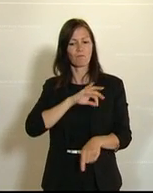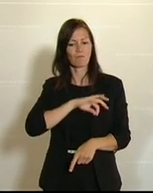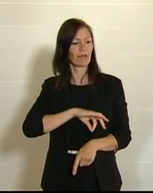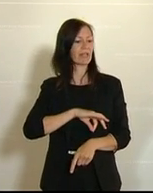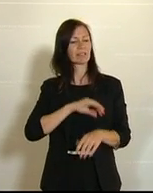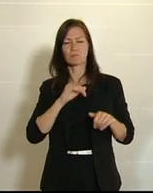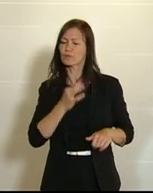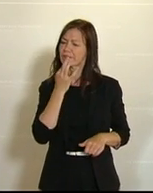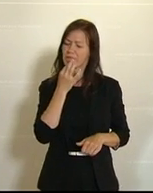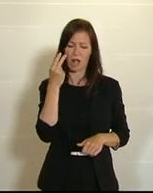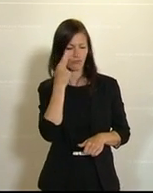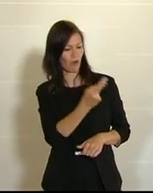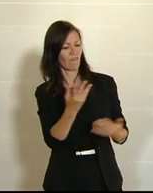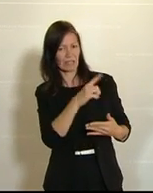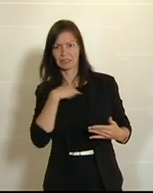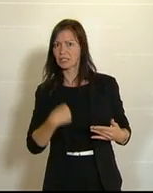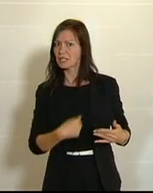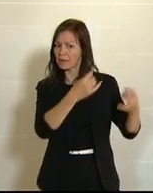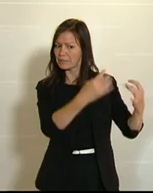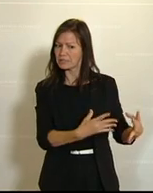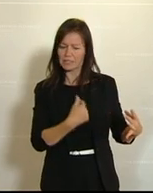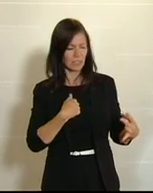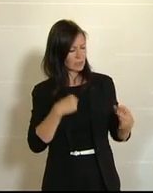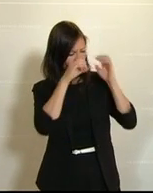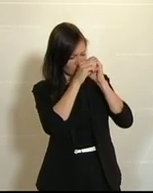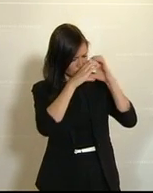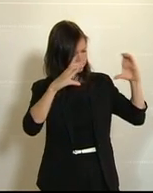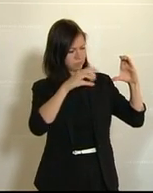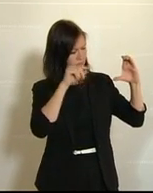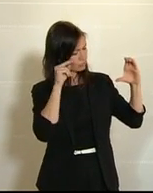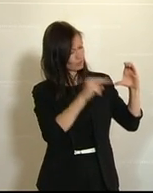nehmen. Denn der illegale Organhandel und die Verfolgung von